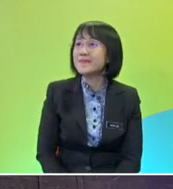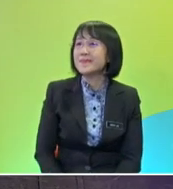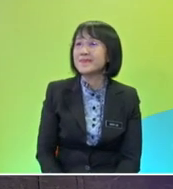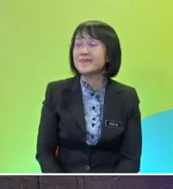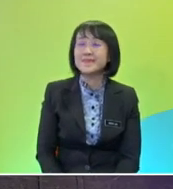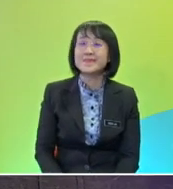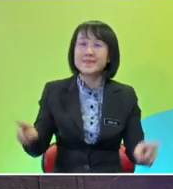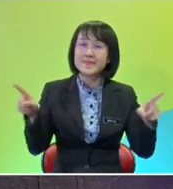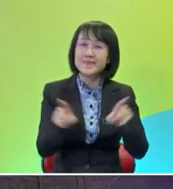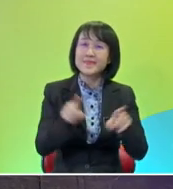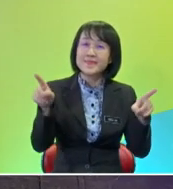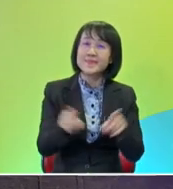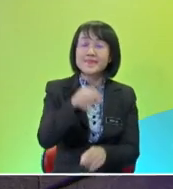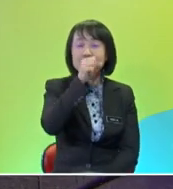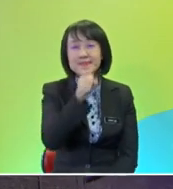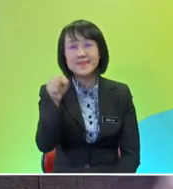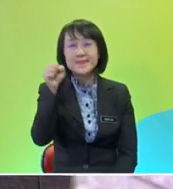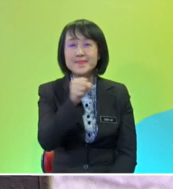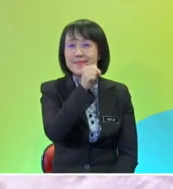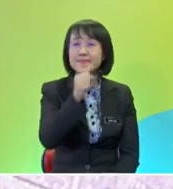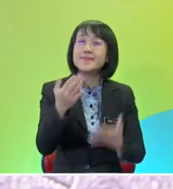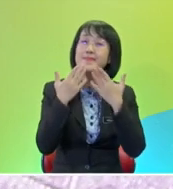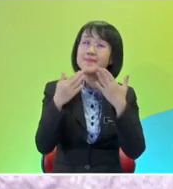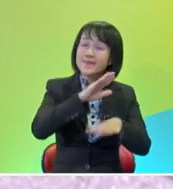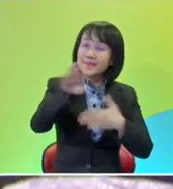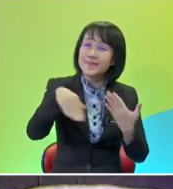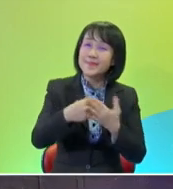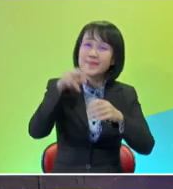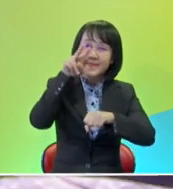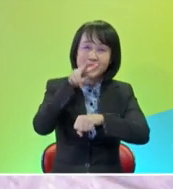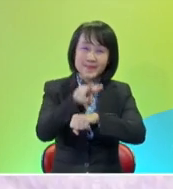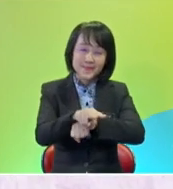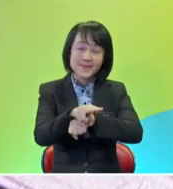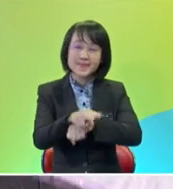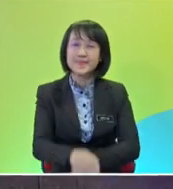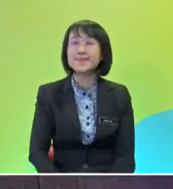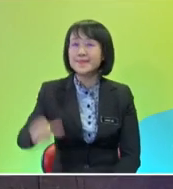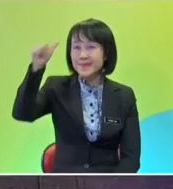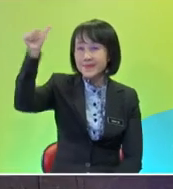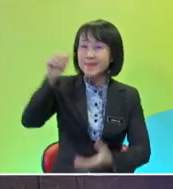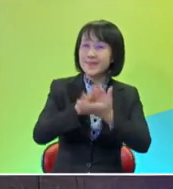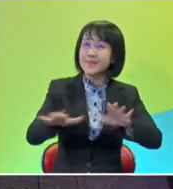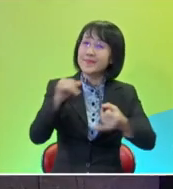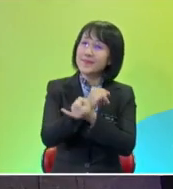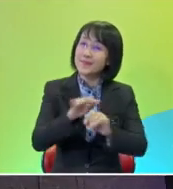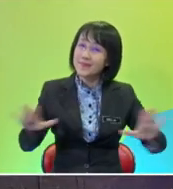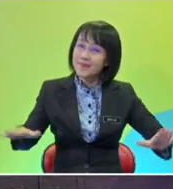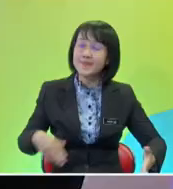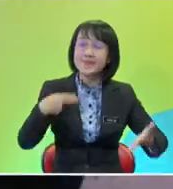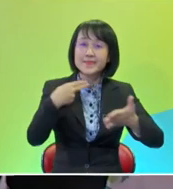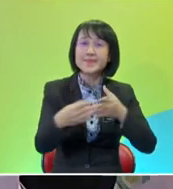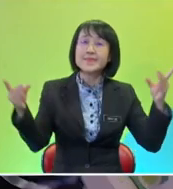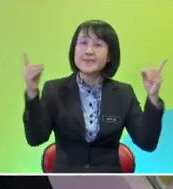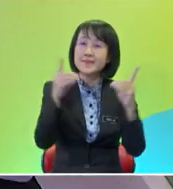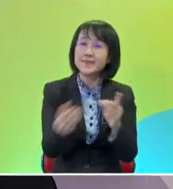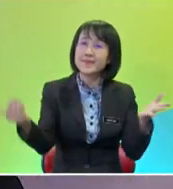ya. Terima kasih kepada anda semua yang sedang menonton. Terima kasih kepada murid dalam talian. Assalamualaikum dan salam sejahtera. Sehingga kita berjumpa lagi.